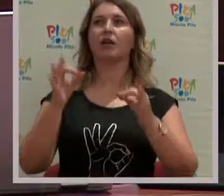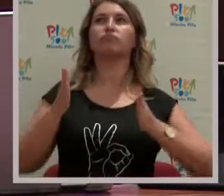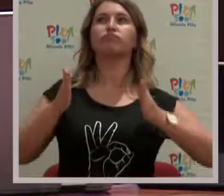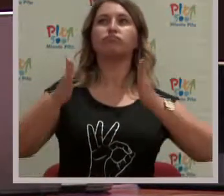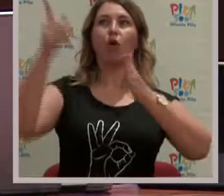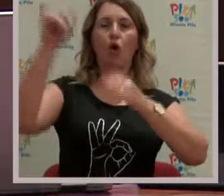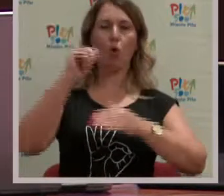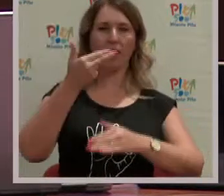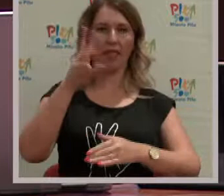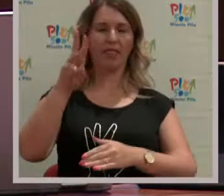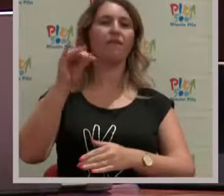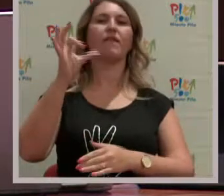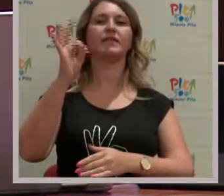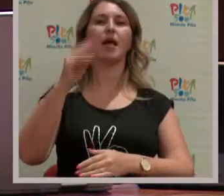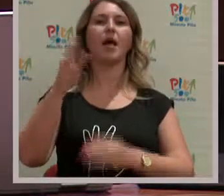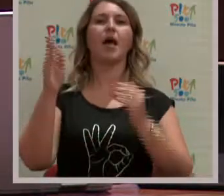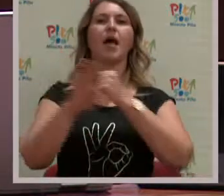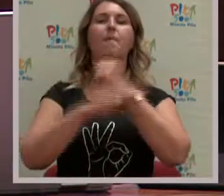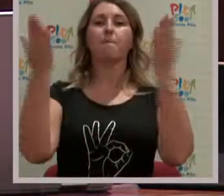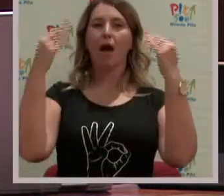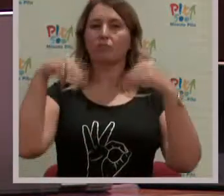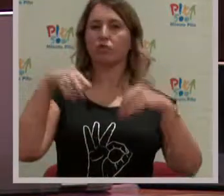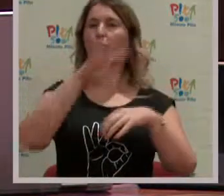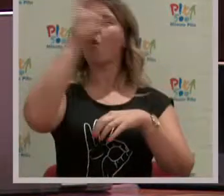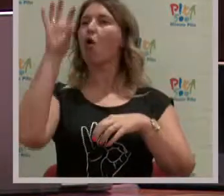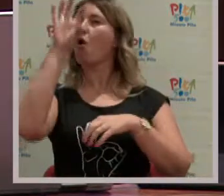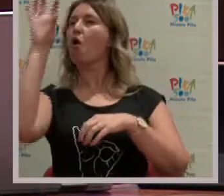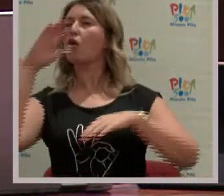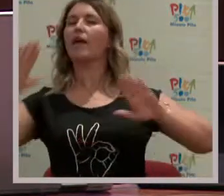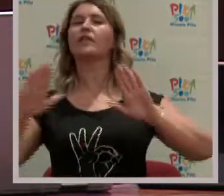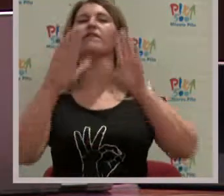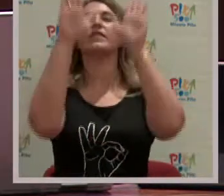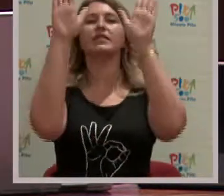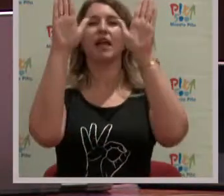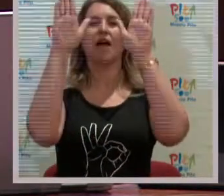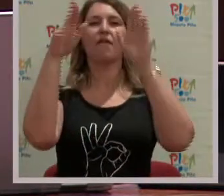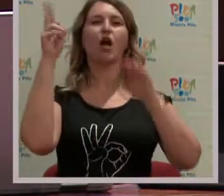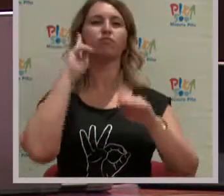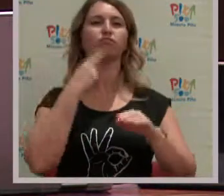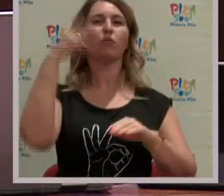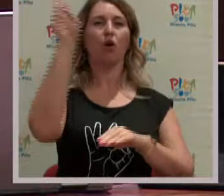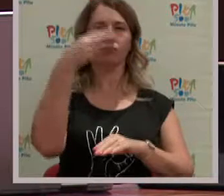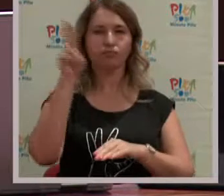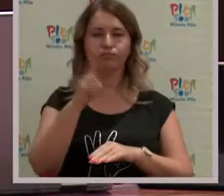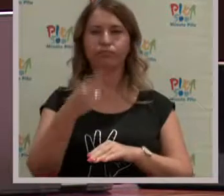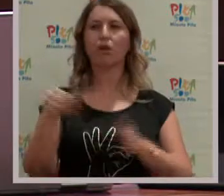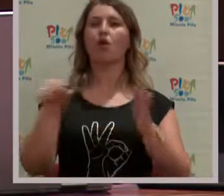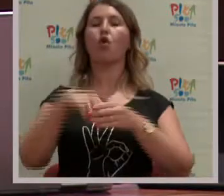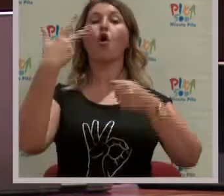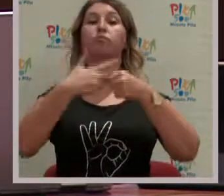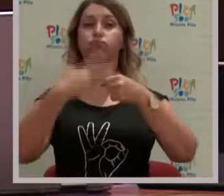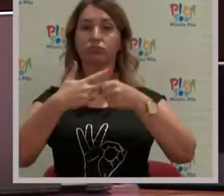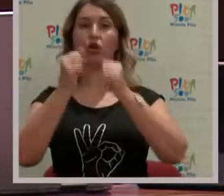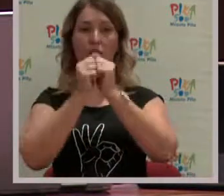Parku możecie Państwo podziwiać wystawę prac głuchych artystów, która będzie dostępna do